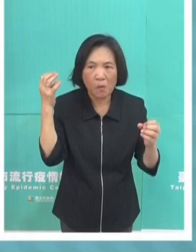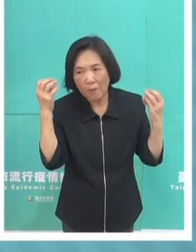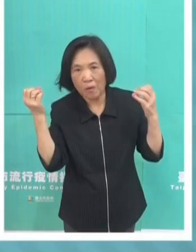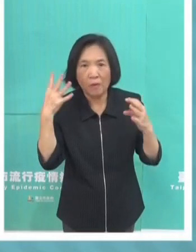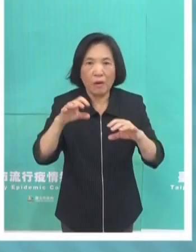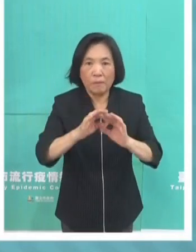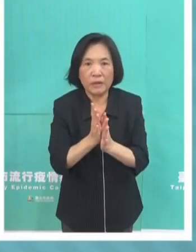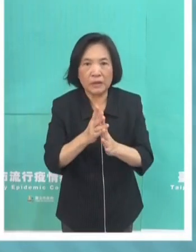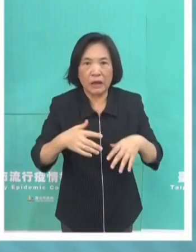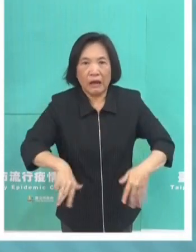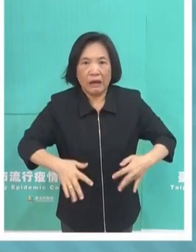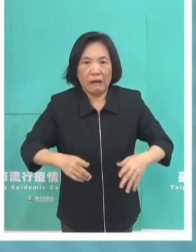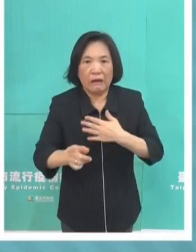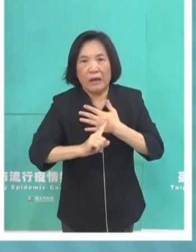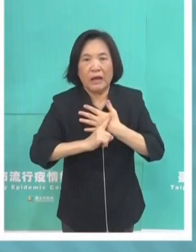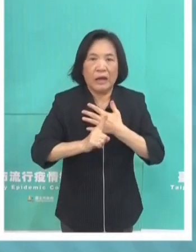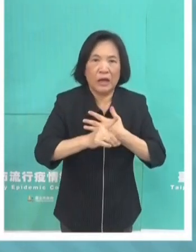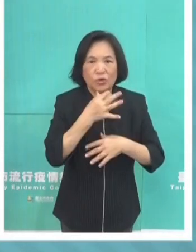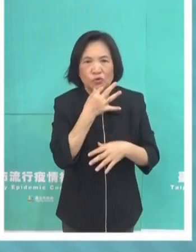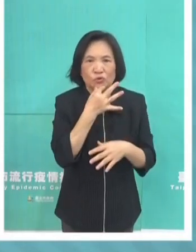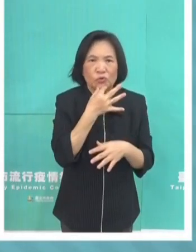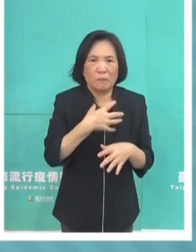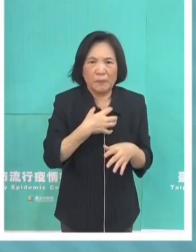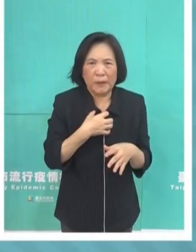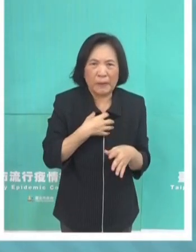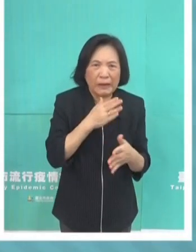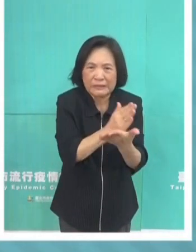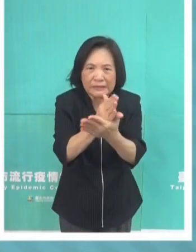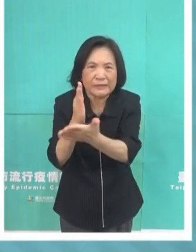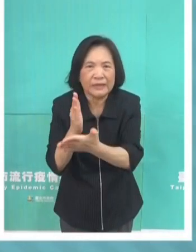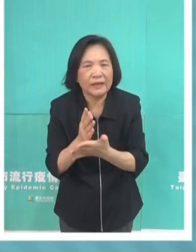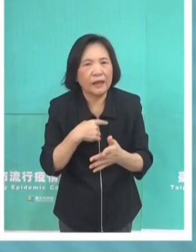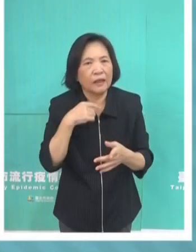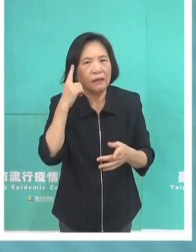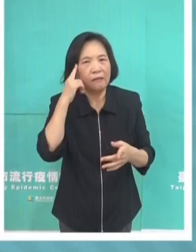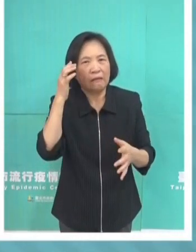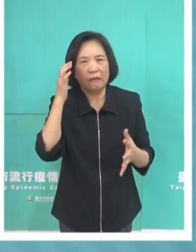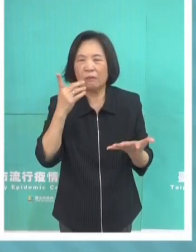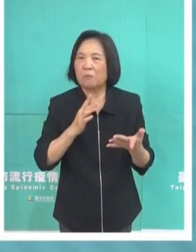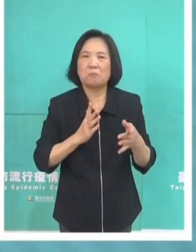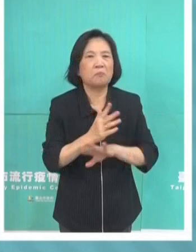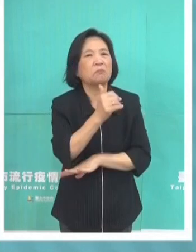后就一直太过度的